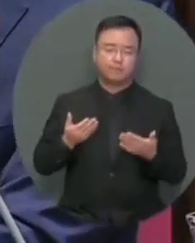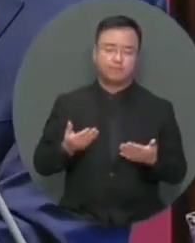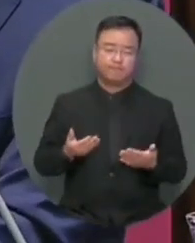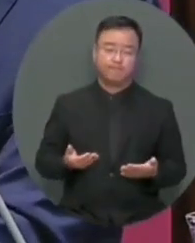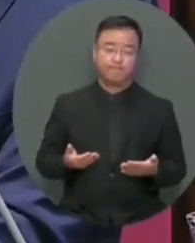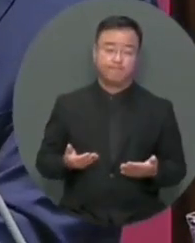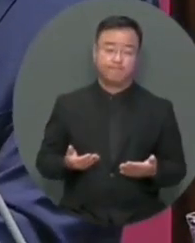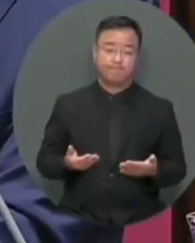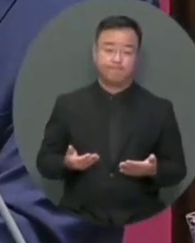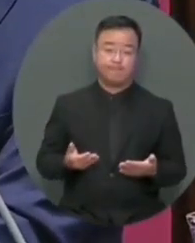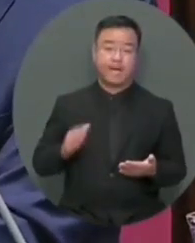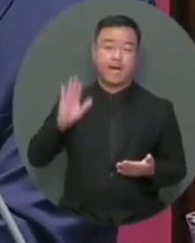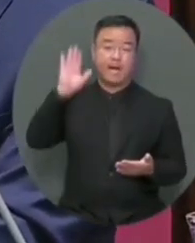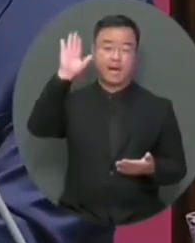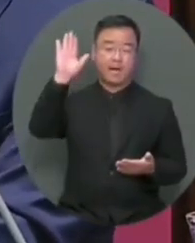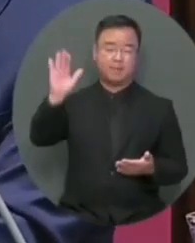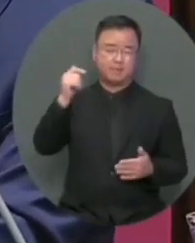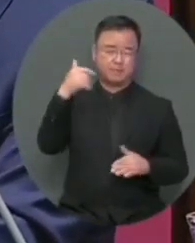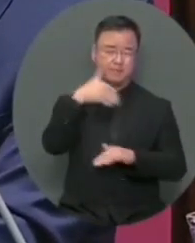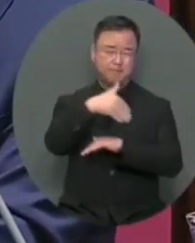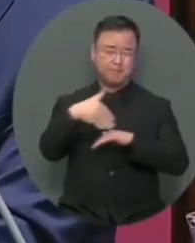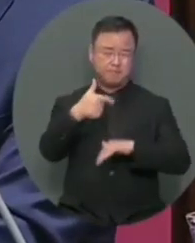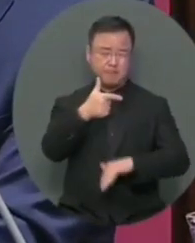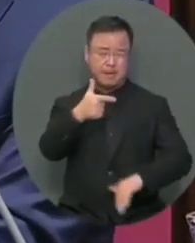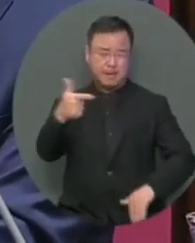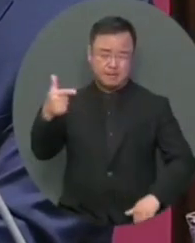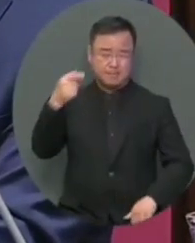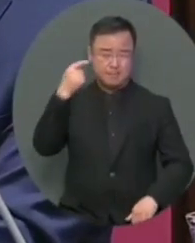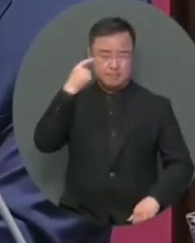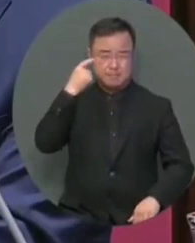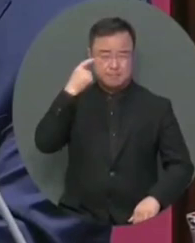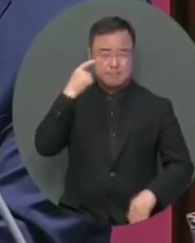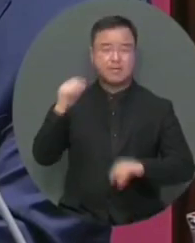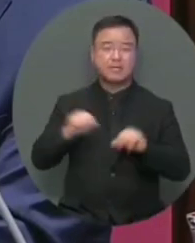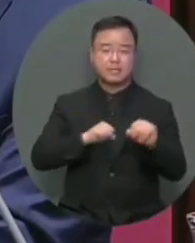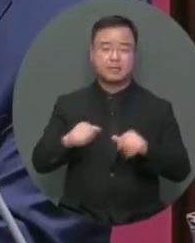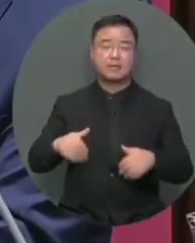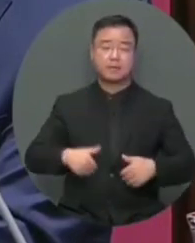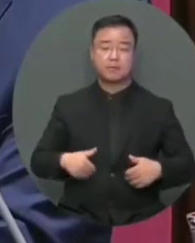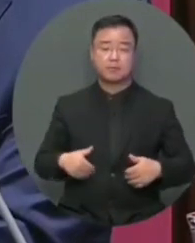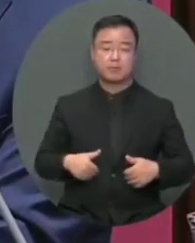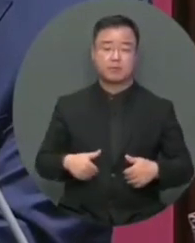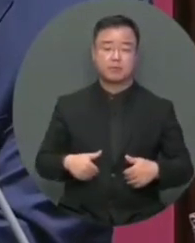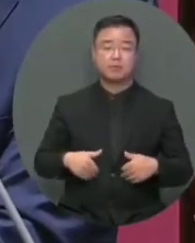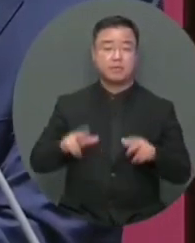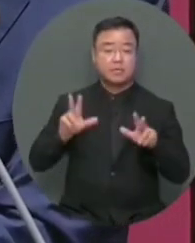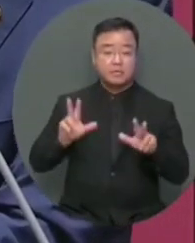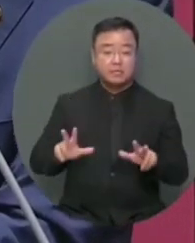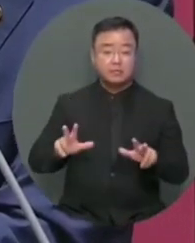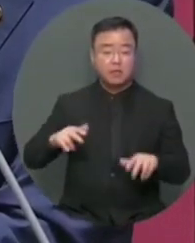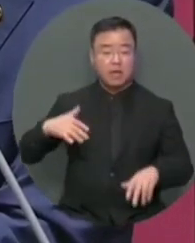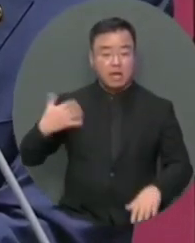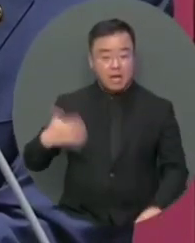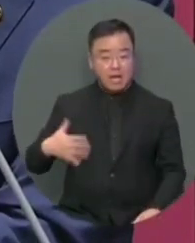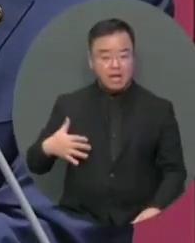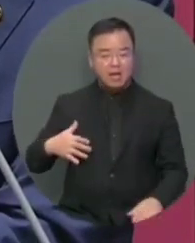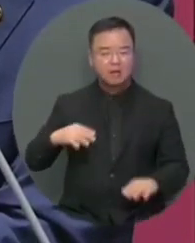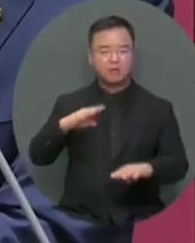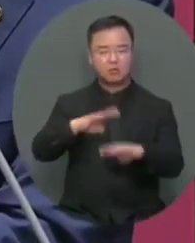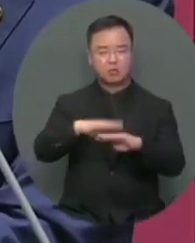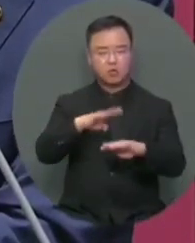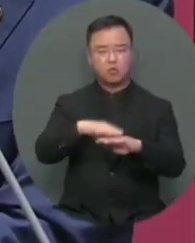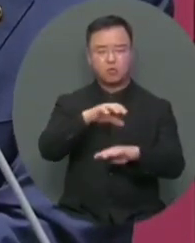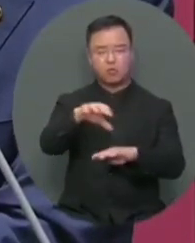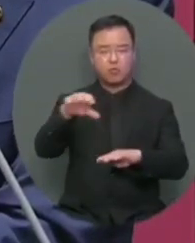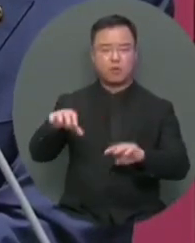정말 큰 그림을 다시 한번 생각을 해봐야 되겠다는 생각을 하고 있습니다. 지금도 아직도 농지가 30%